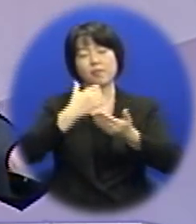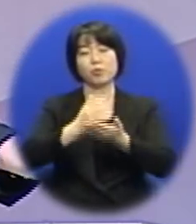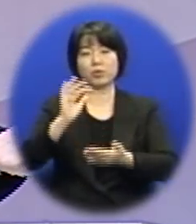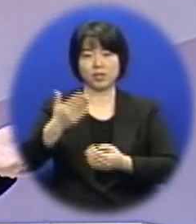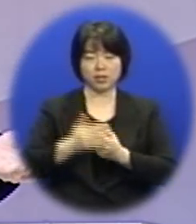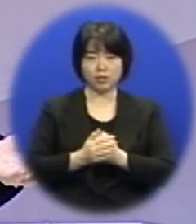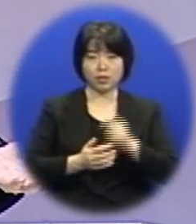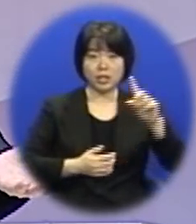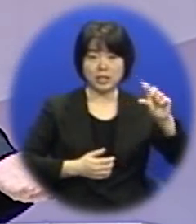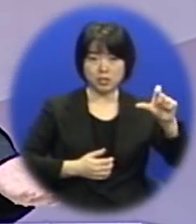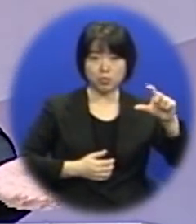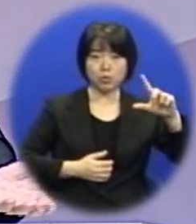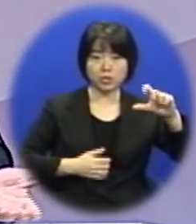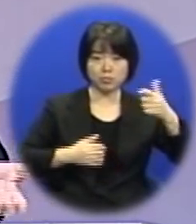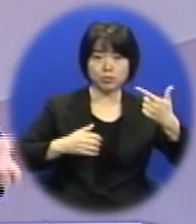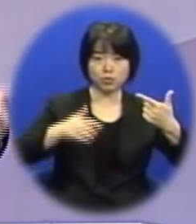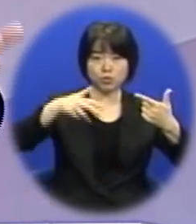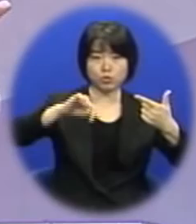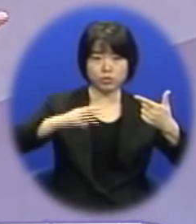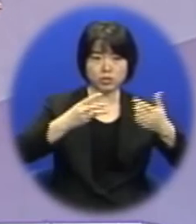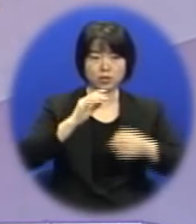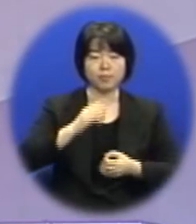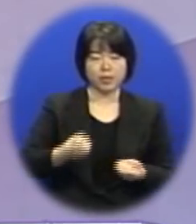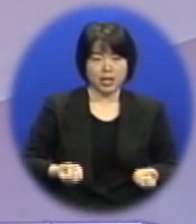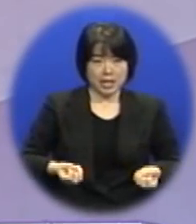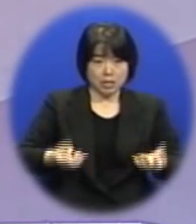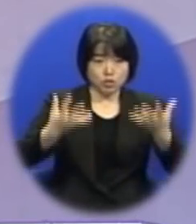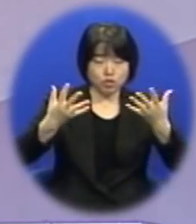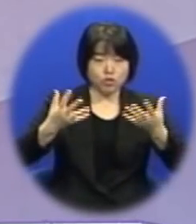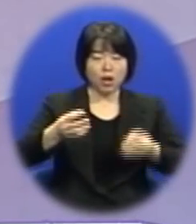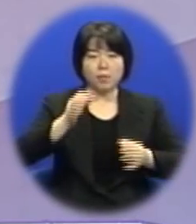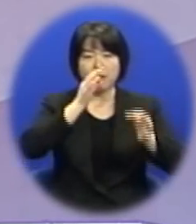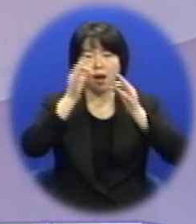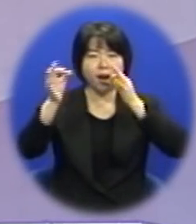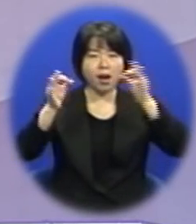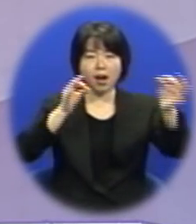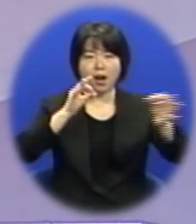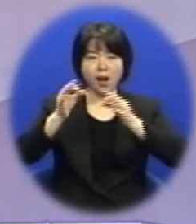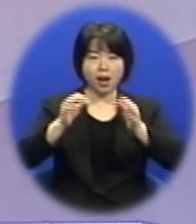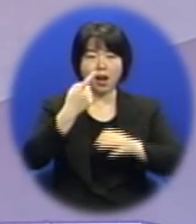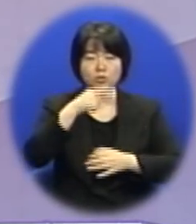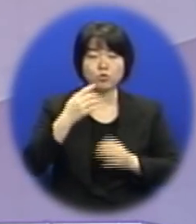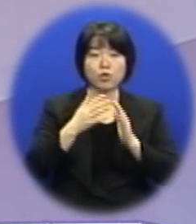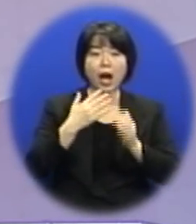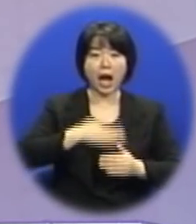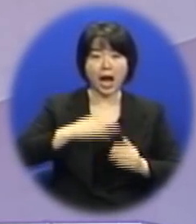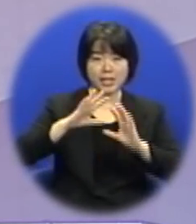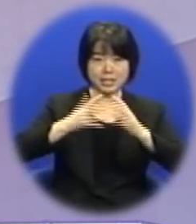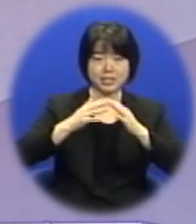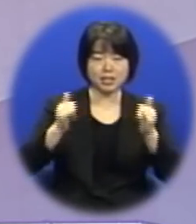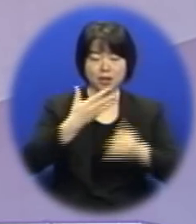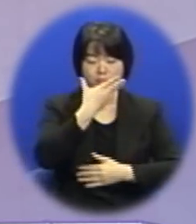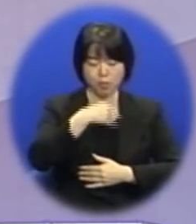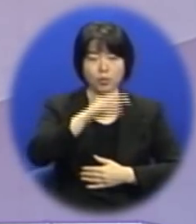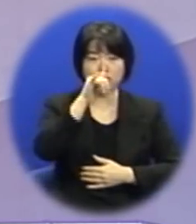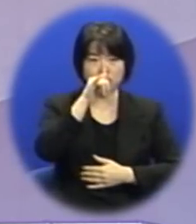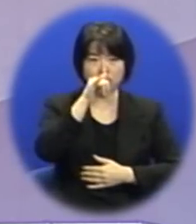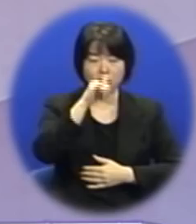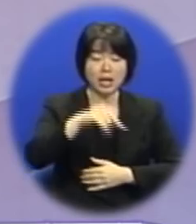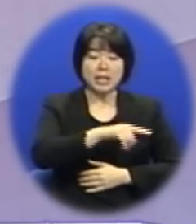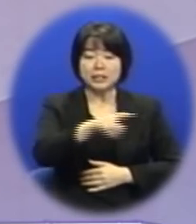15절 16절입니다. 축제의 함성을 외칠 줄 아는 백성은 복이 있습니다. 16절에